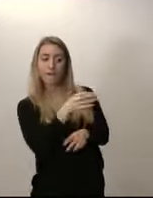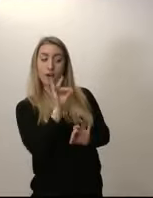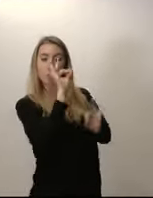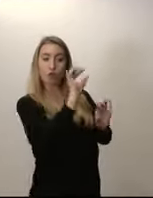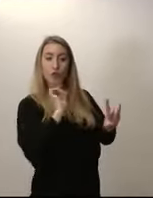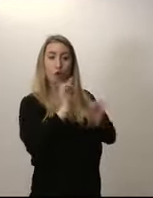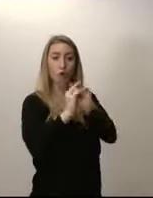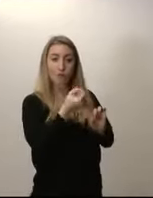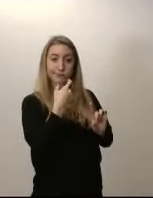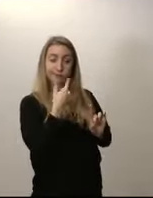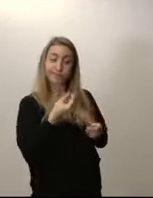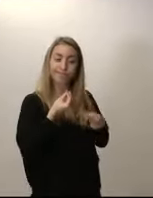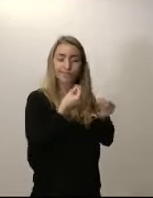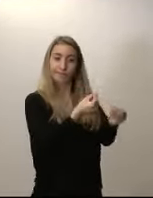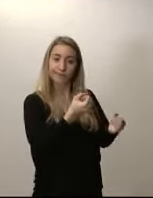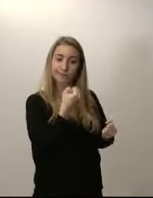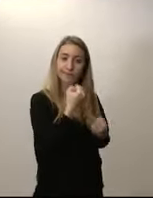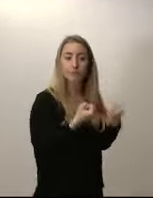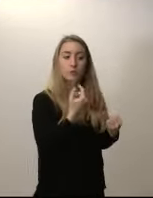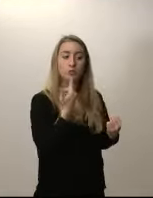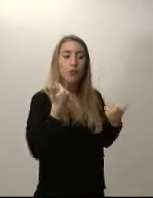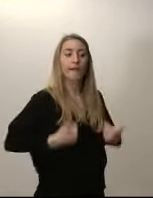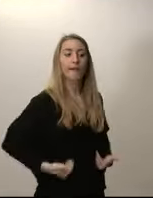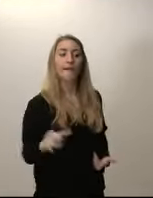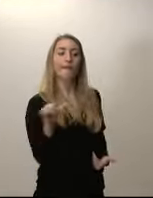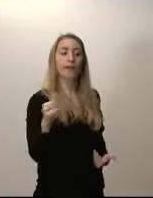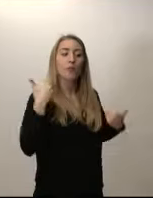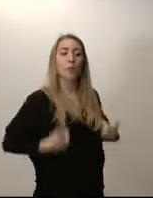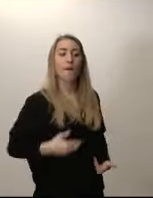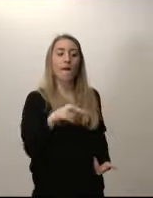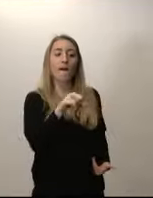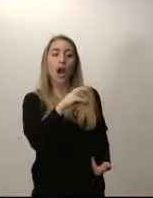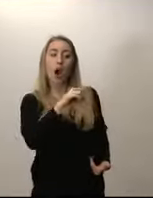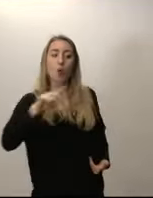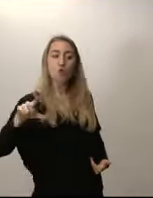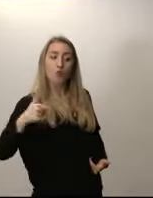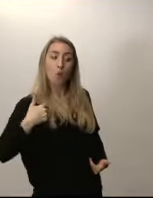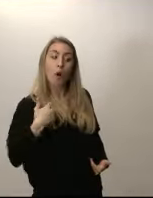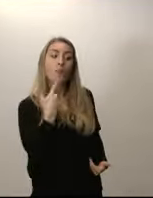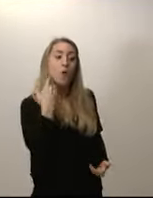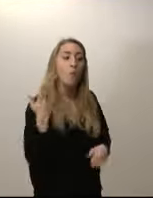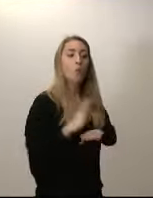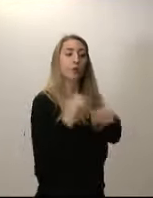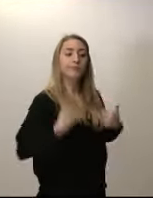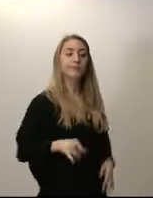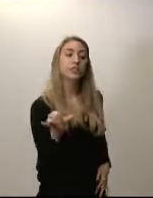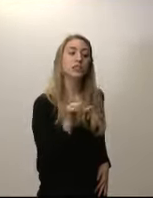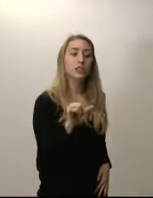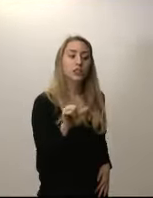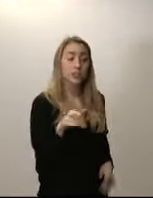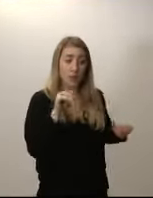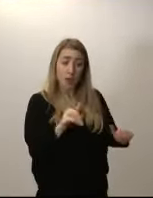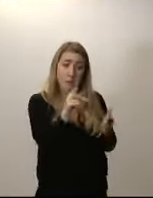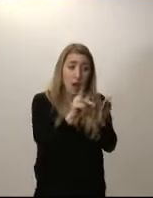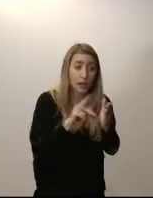une sévère. Je vais lui montrer qui c'est Raoul, aux quatre coins de Paris, qu'on va le retrouver, éparpillé par petits bouts,